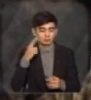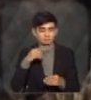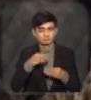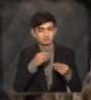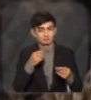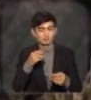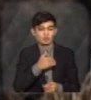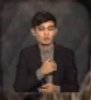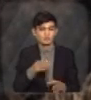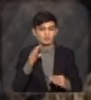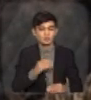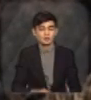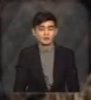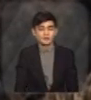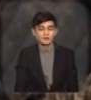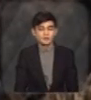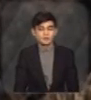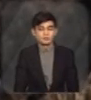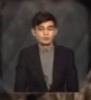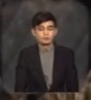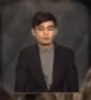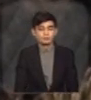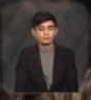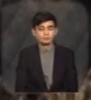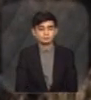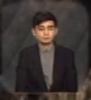екен дейді. Жанар Хожанова, Бағдат Баймурзин, Информбюро, Ақтөбе облысы.